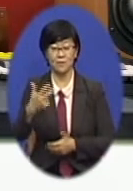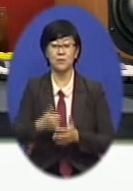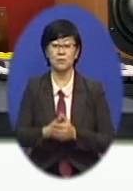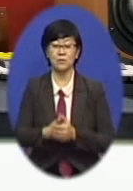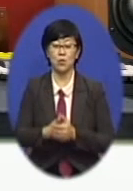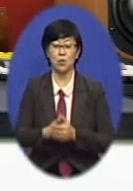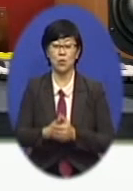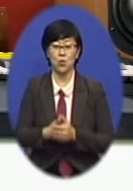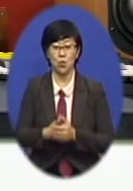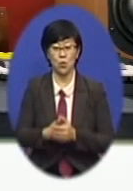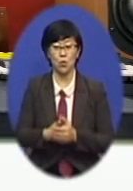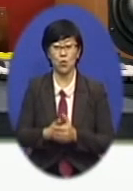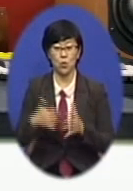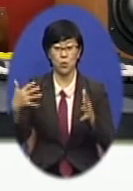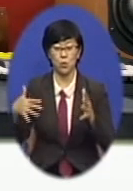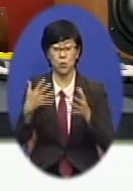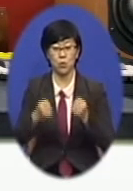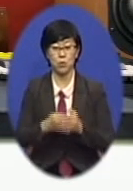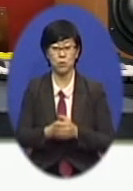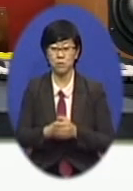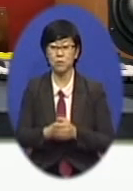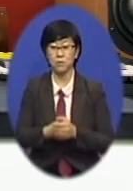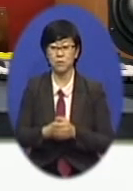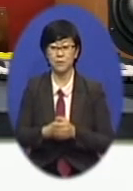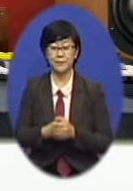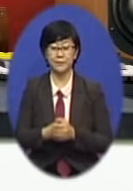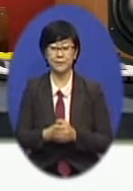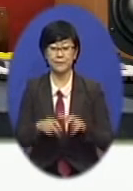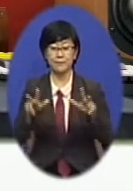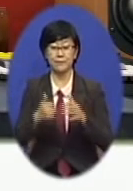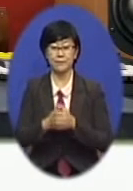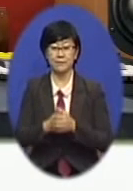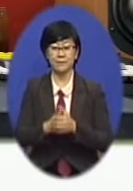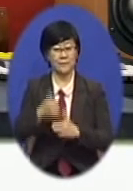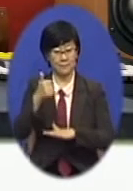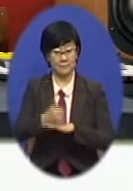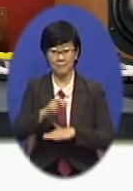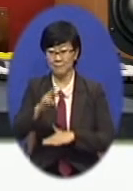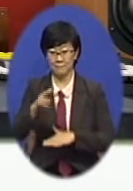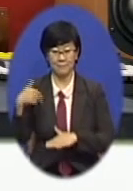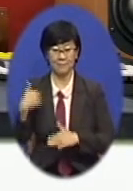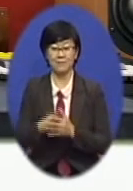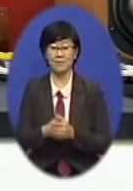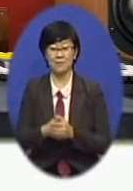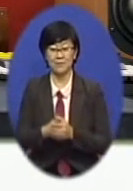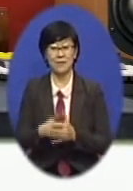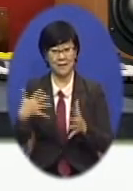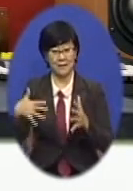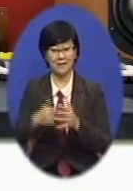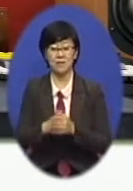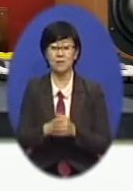137표. 많이 해주셨습니다. 그럼요. 이제 네. 이 어떻게 결과가 될지는 이제 두고 봐야